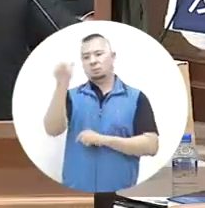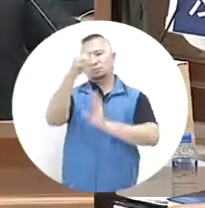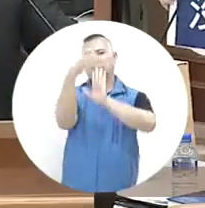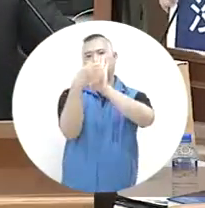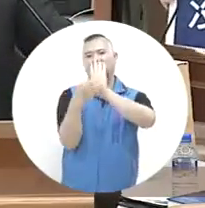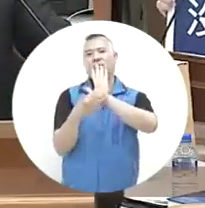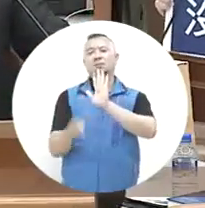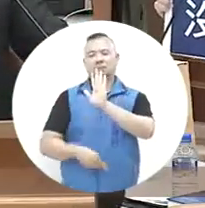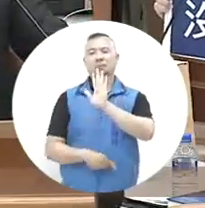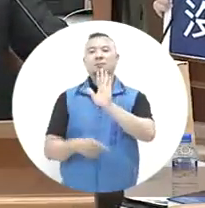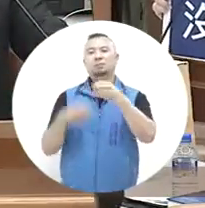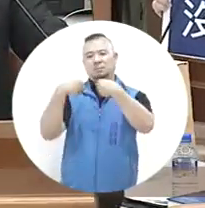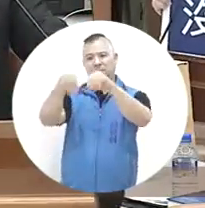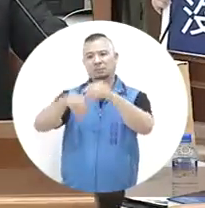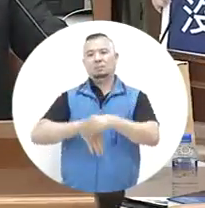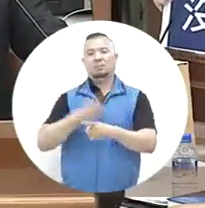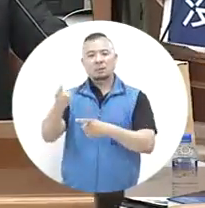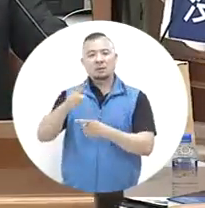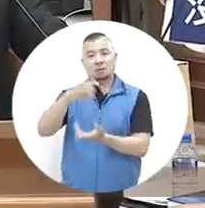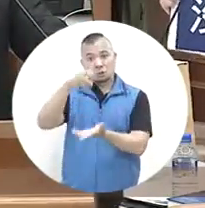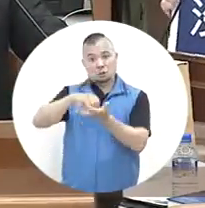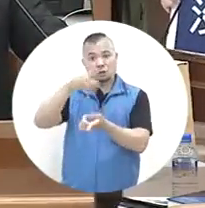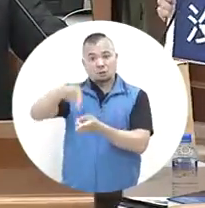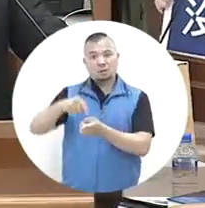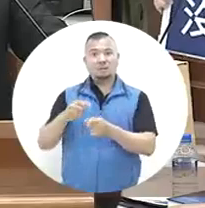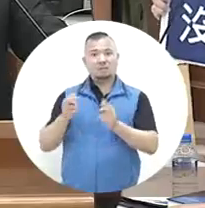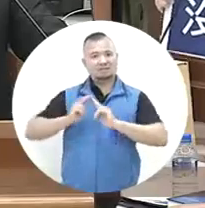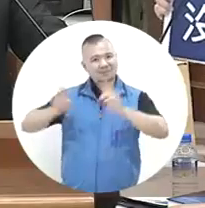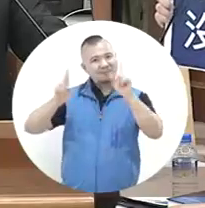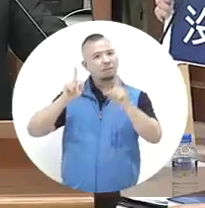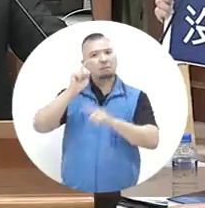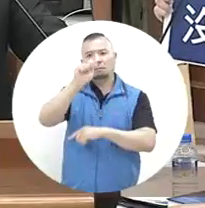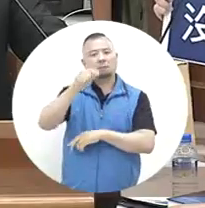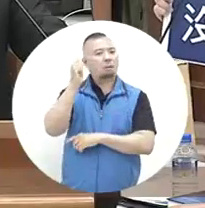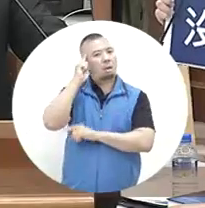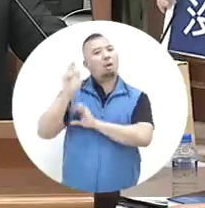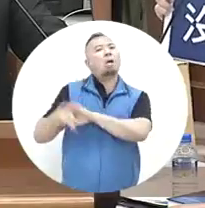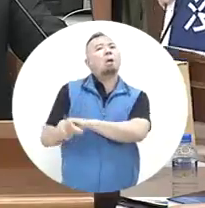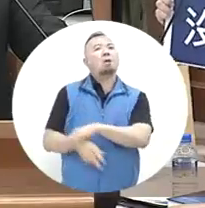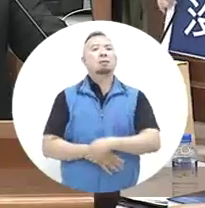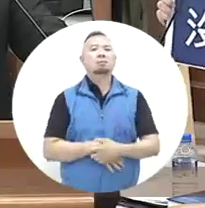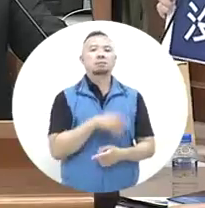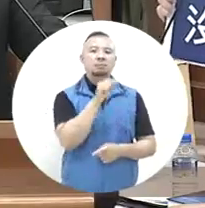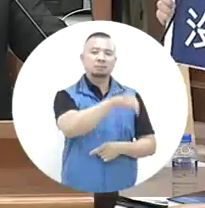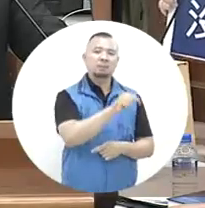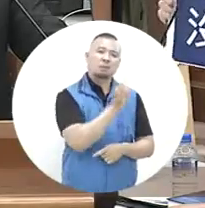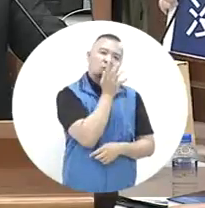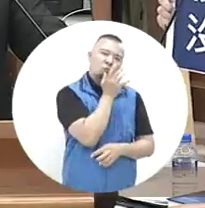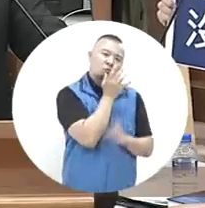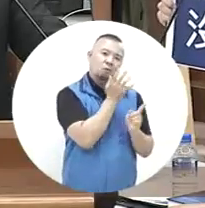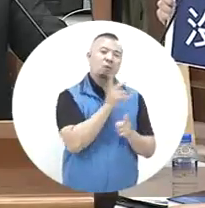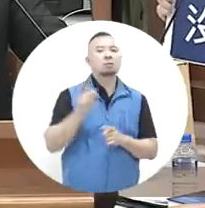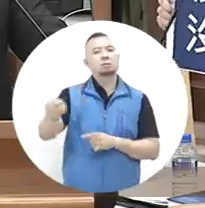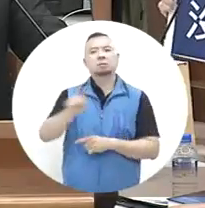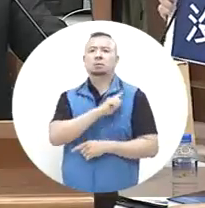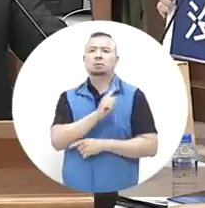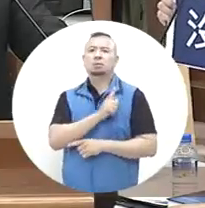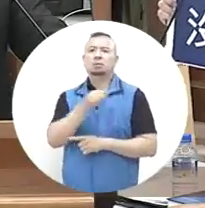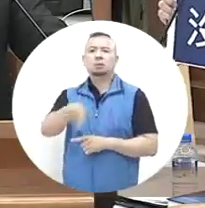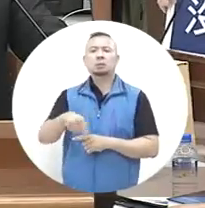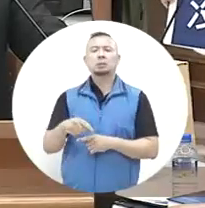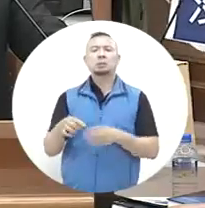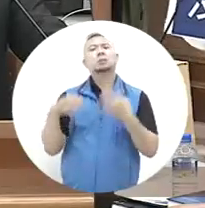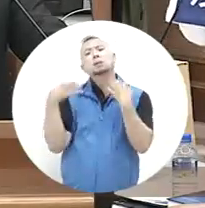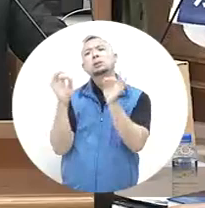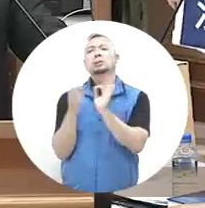说， 你在核能上面、 这个、环境潜势你要注意哦， 你还是没有想法。你还是四两拨千斤，从头到